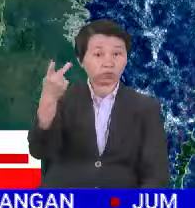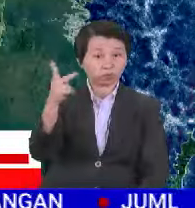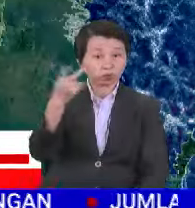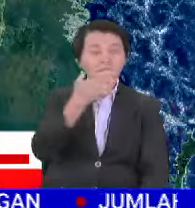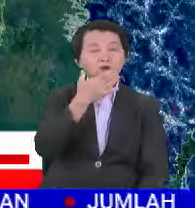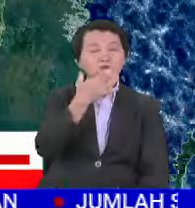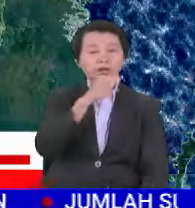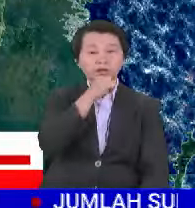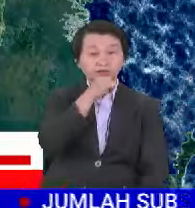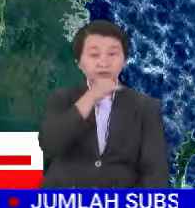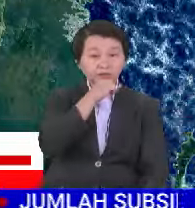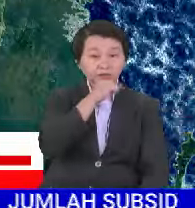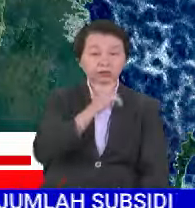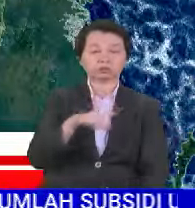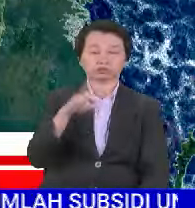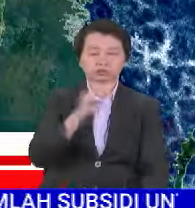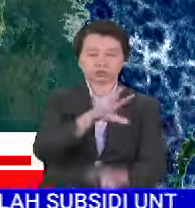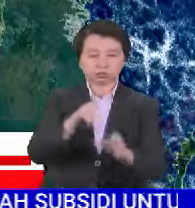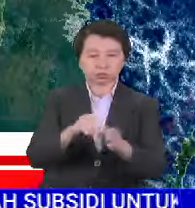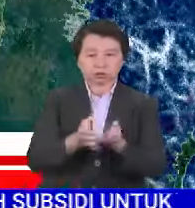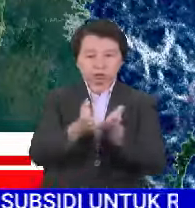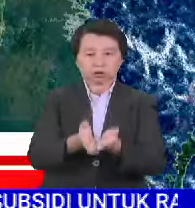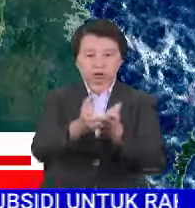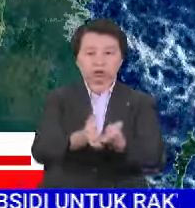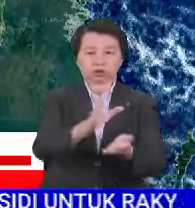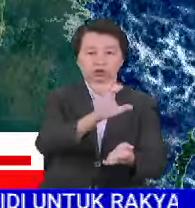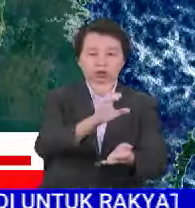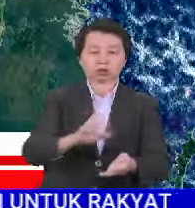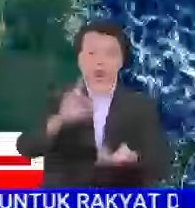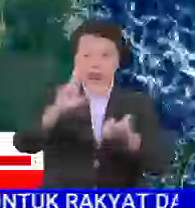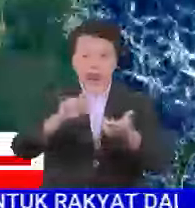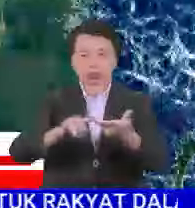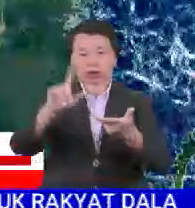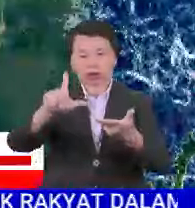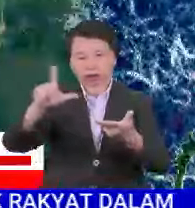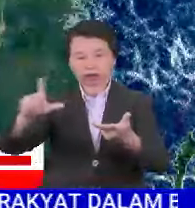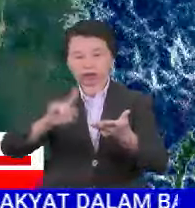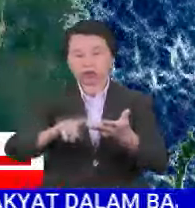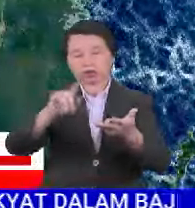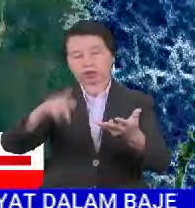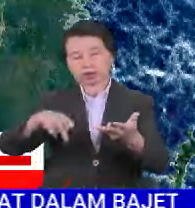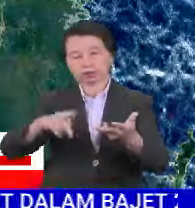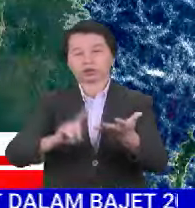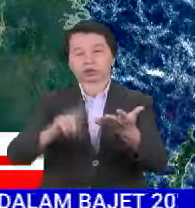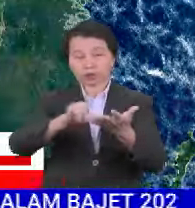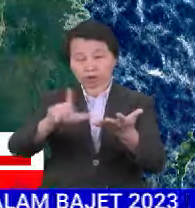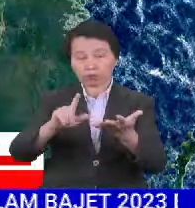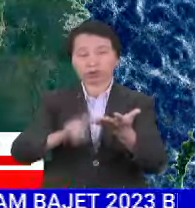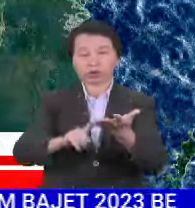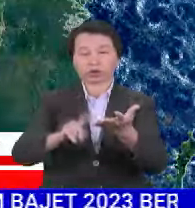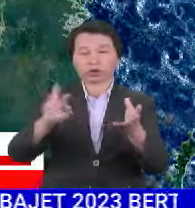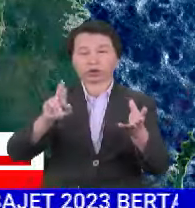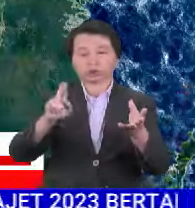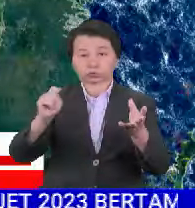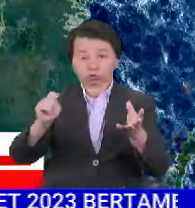dan juga jingga. Ini melibatkan kawasan perkapalan Condor, Reef North, Layang-Layang, Palawan, Labuan dan juga Reef